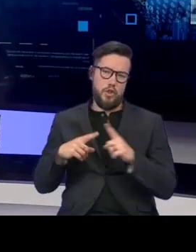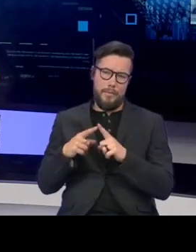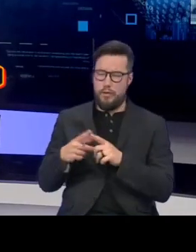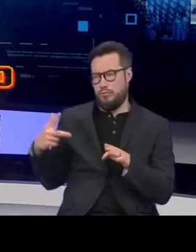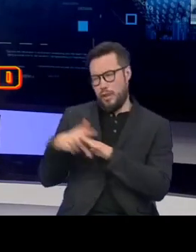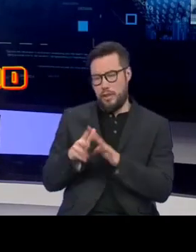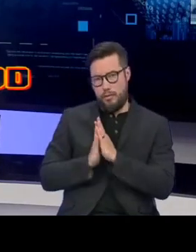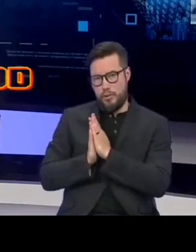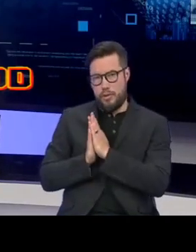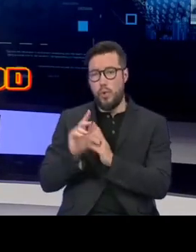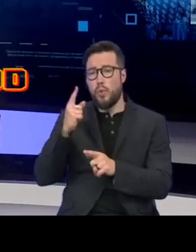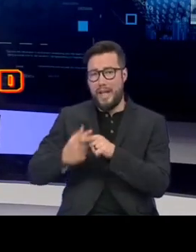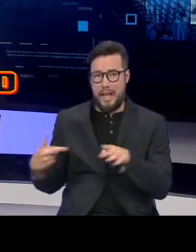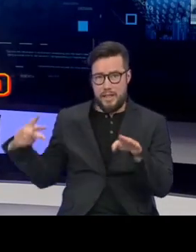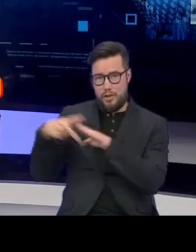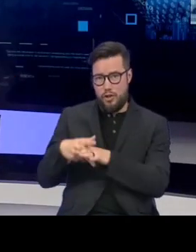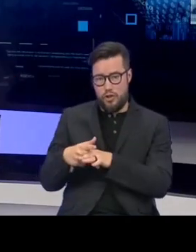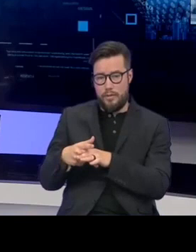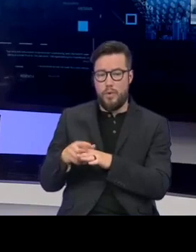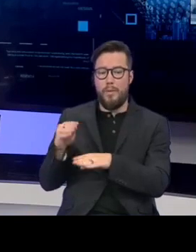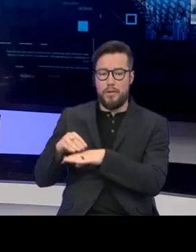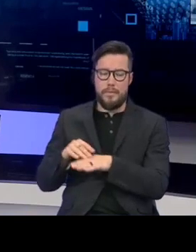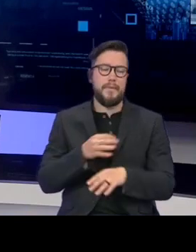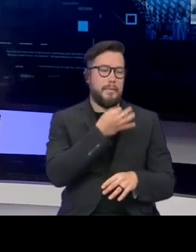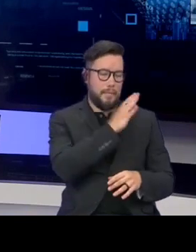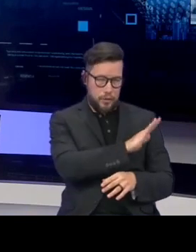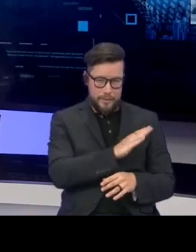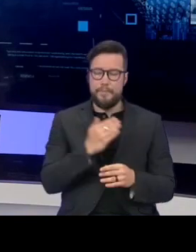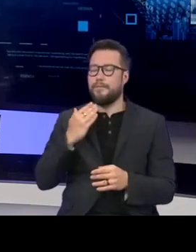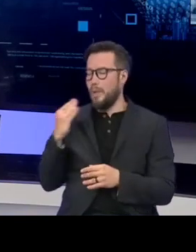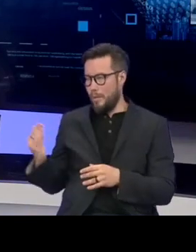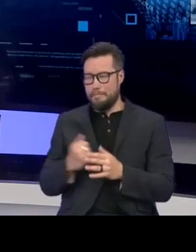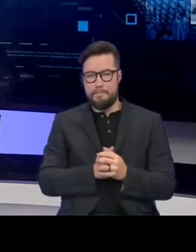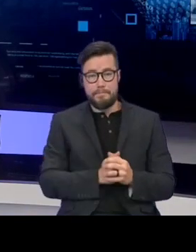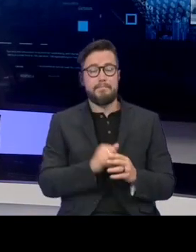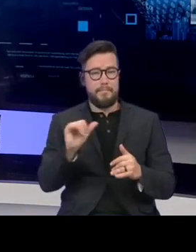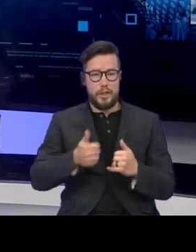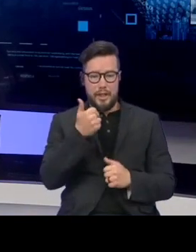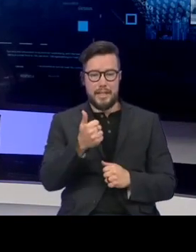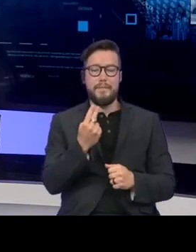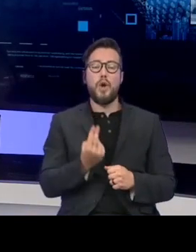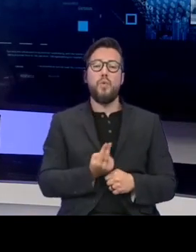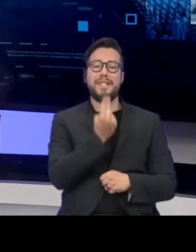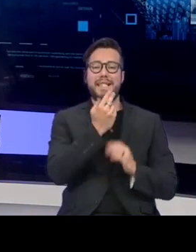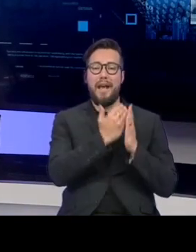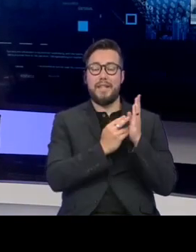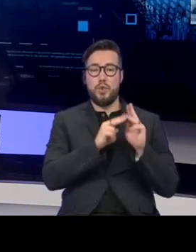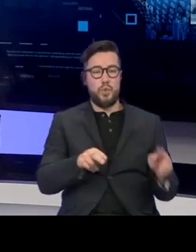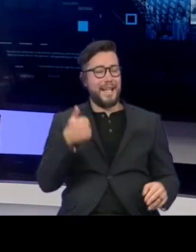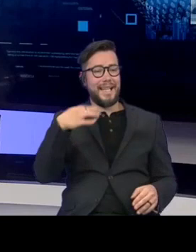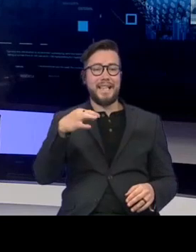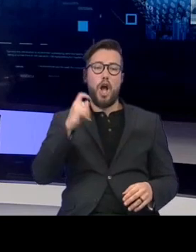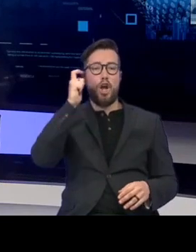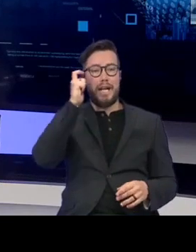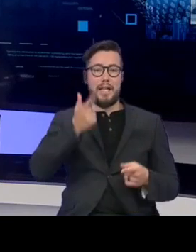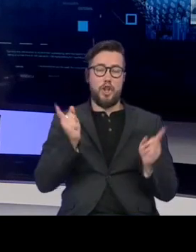reči. Už druhýkrát to robíte, na to upozorňujem. Ďakujem. Čiže ešte raz, ústavný súd je jediná organizácia na Slovensku,